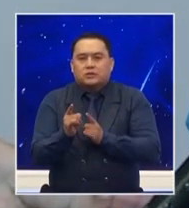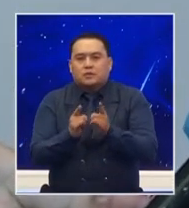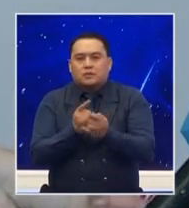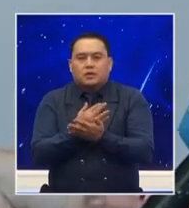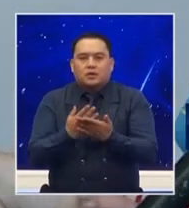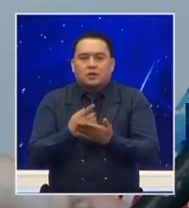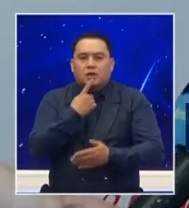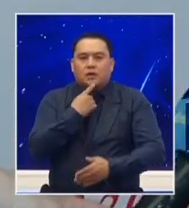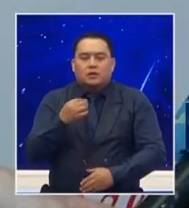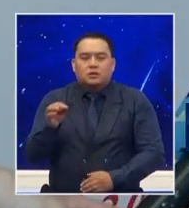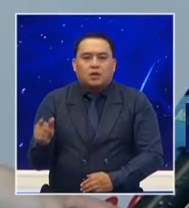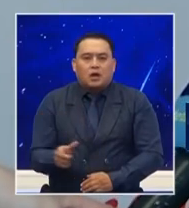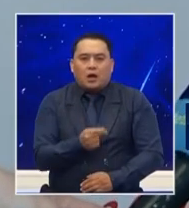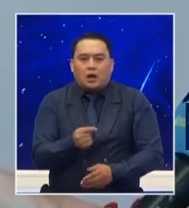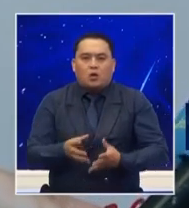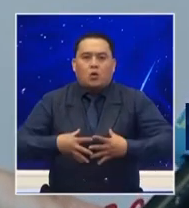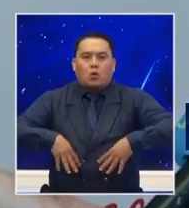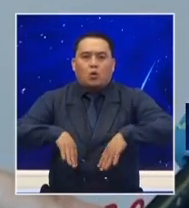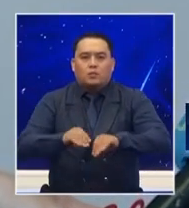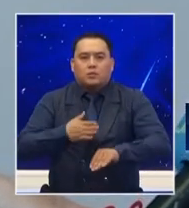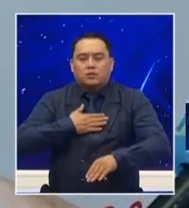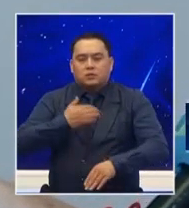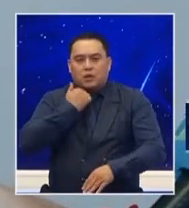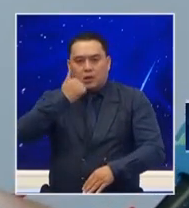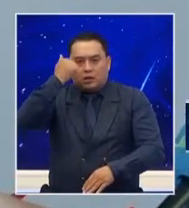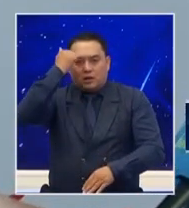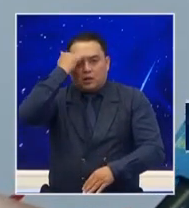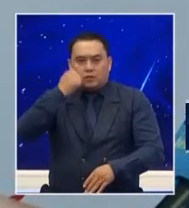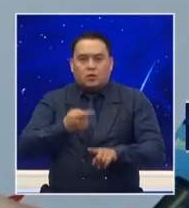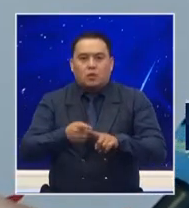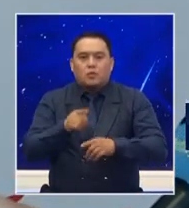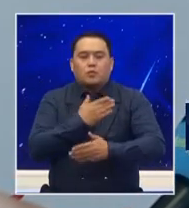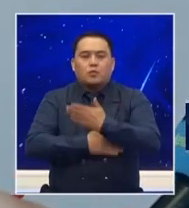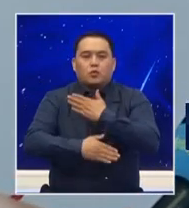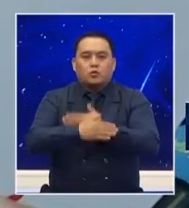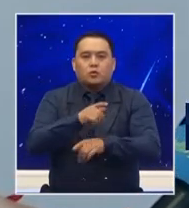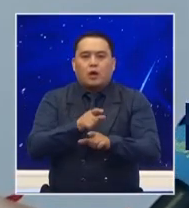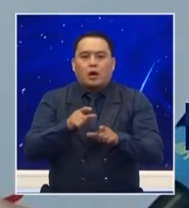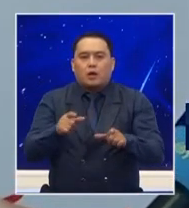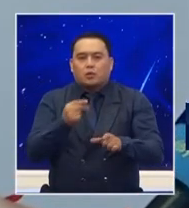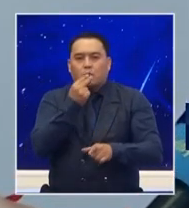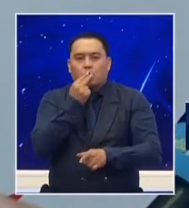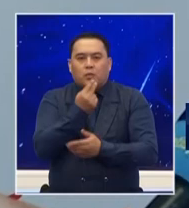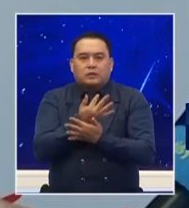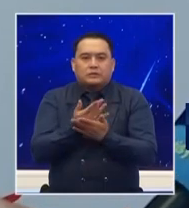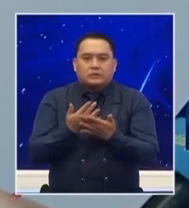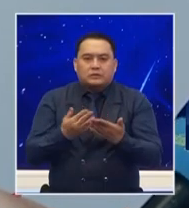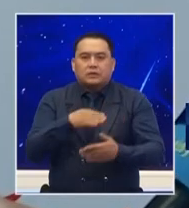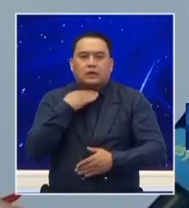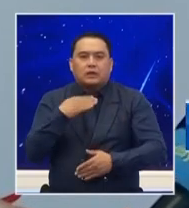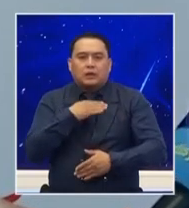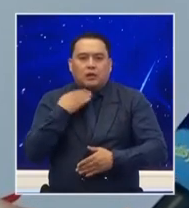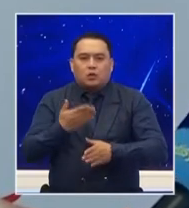облысы Қызылай қоғамына біз алғысымызды білдіреміз. Осы мүмкіндігі шектеулі жандарға осындай азық-түлікпен, ет